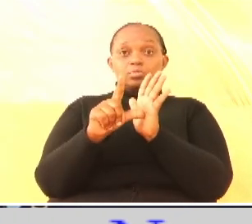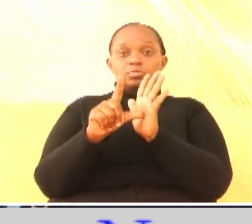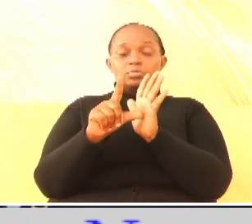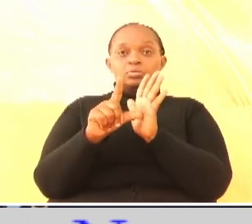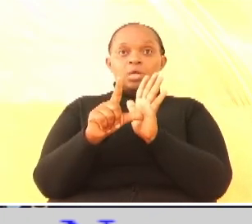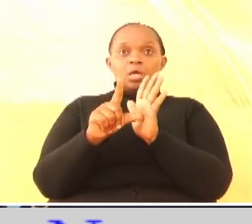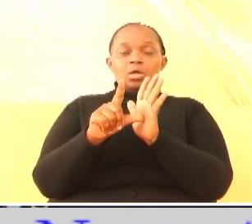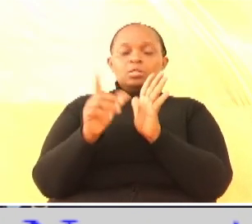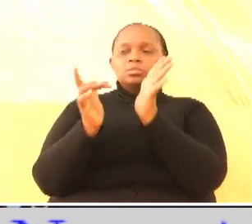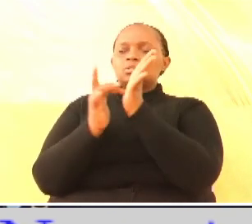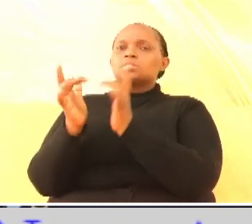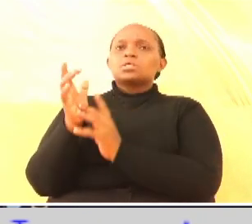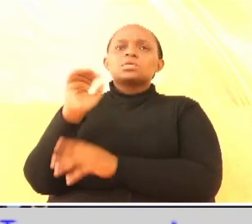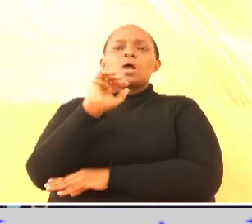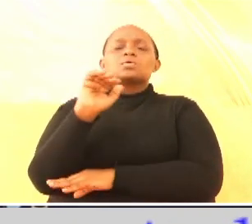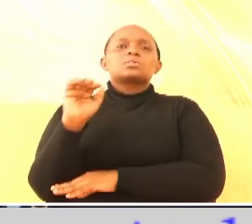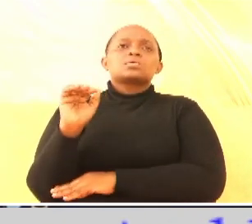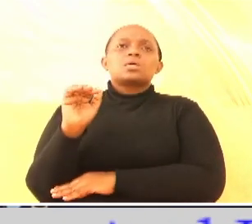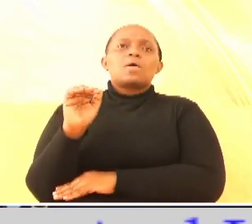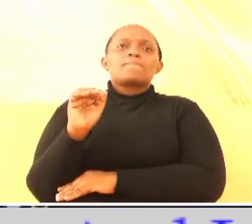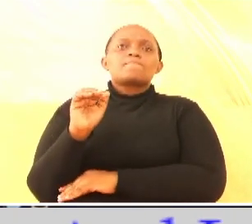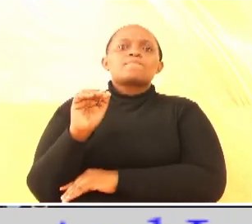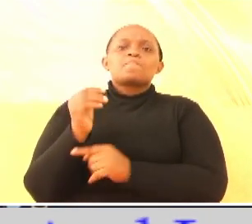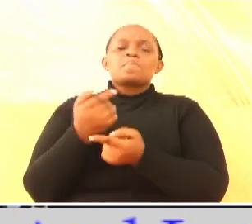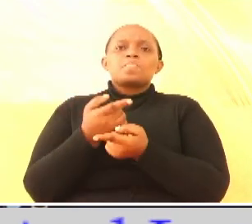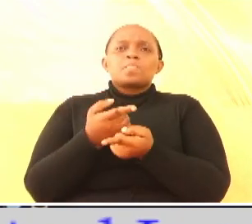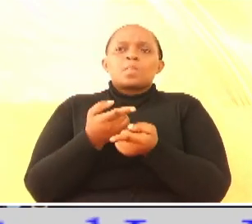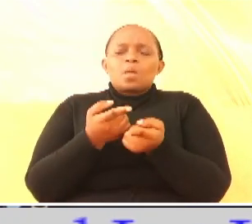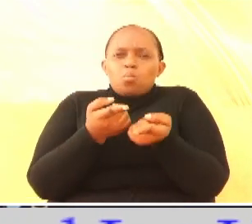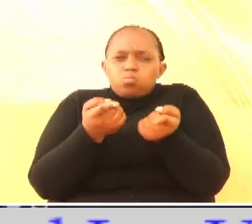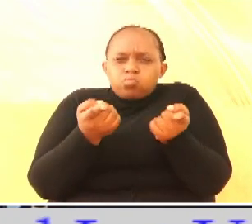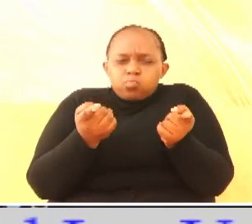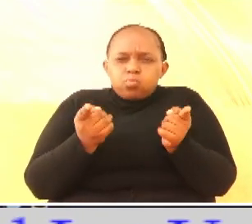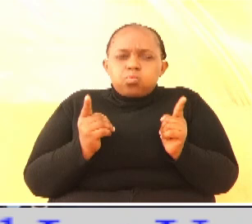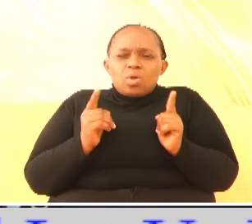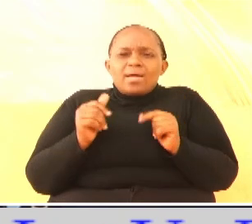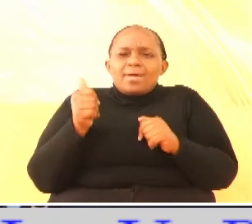Yesu anauliza kila mmoja ambaye atataka